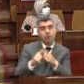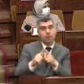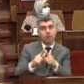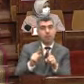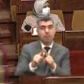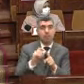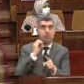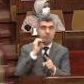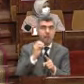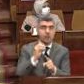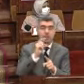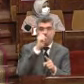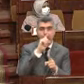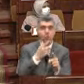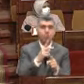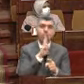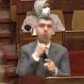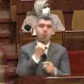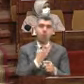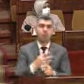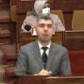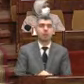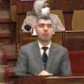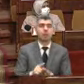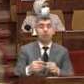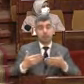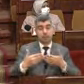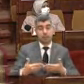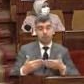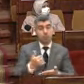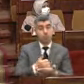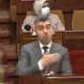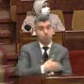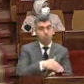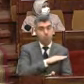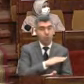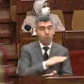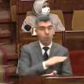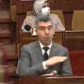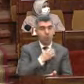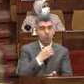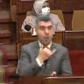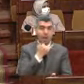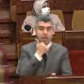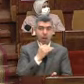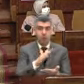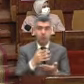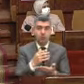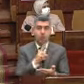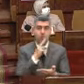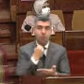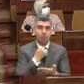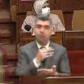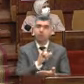في الجباد تما هي الحكومة. ولكن كنقولوا نحن كذلك كمسؤولين، كنقولوا للحكومة الإجراءات المواكبة. ما